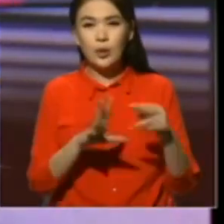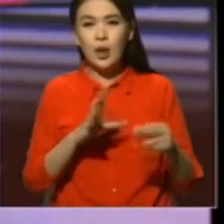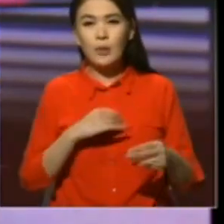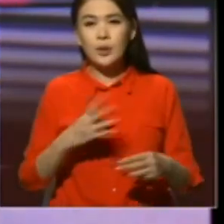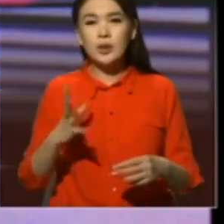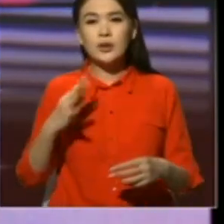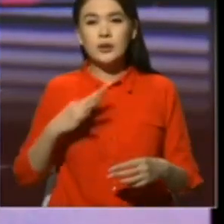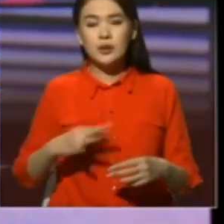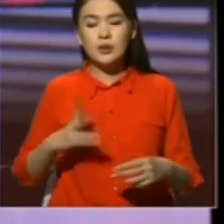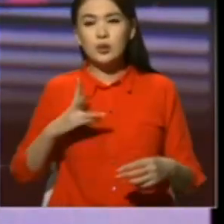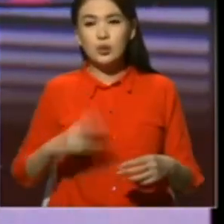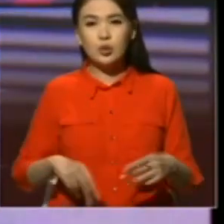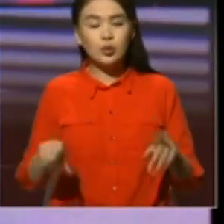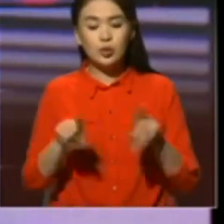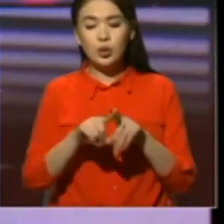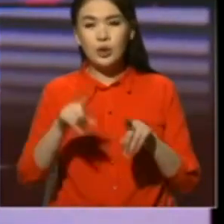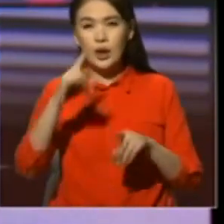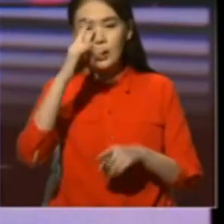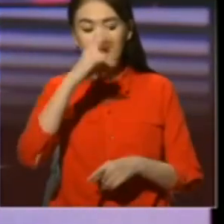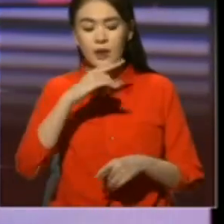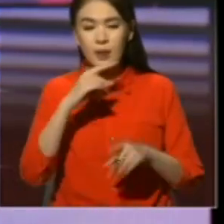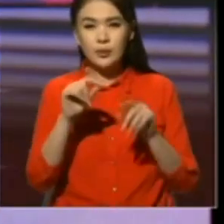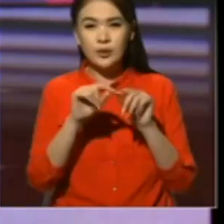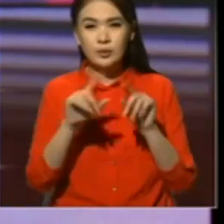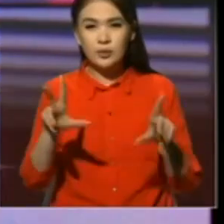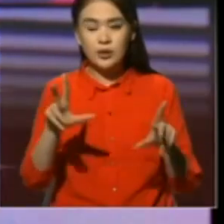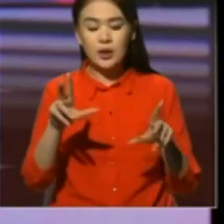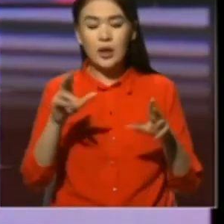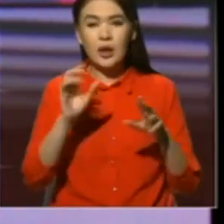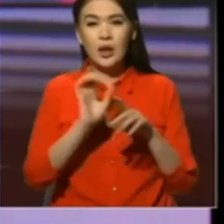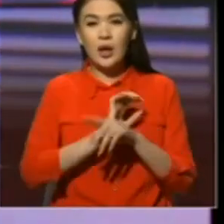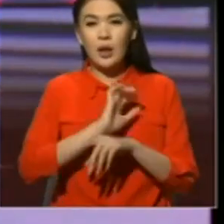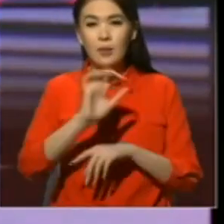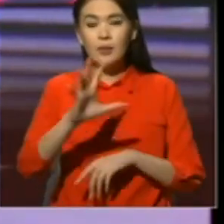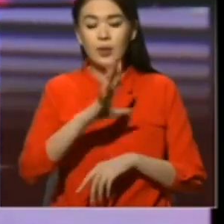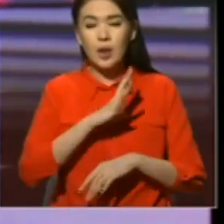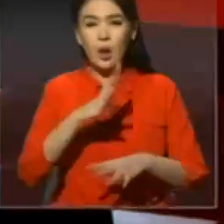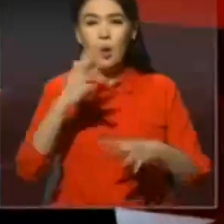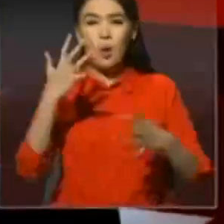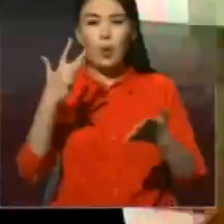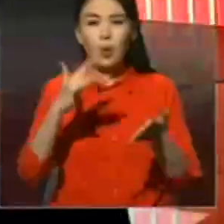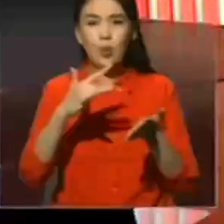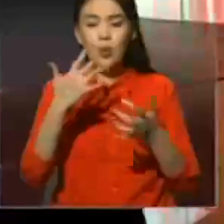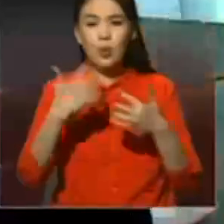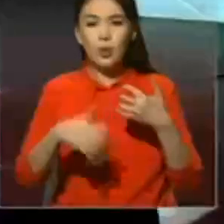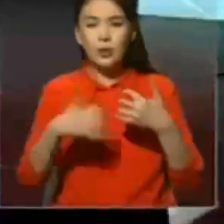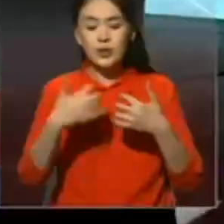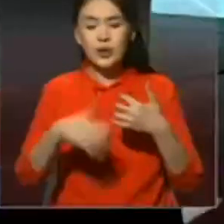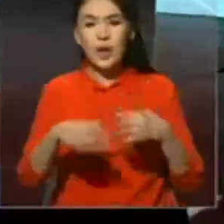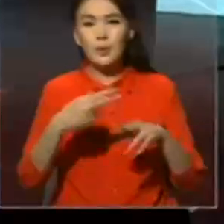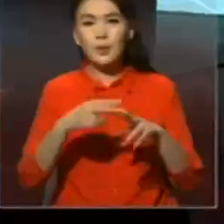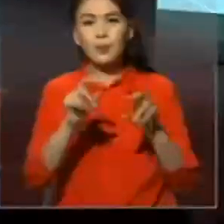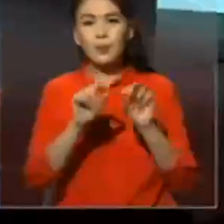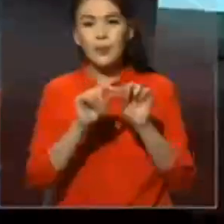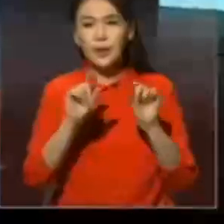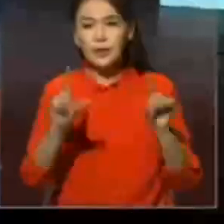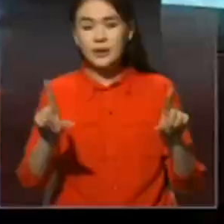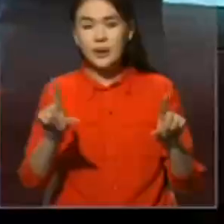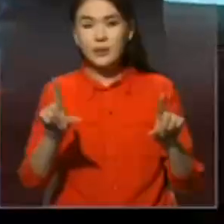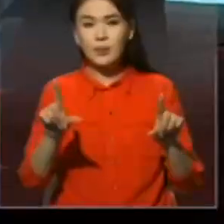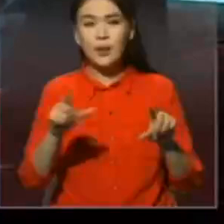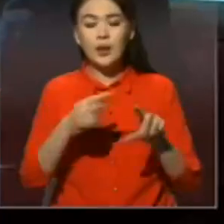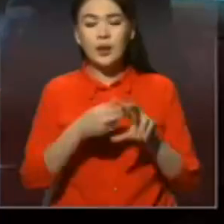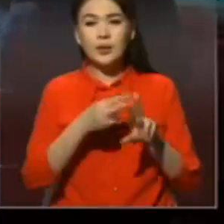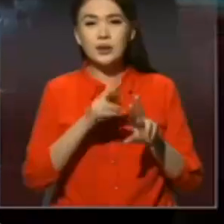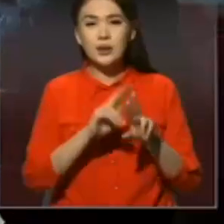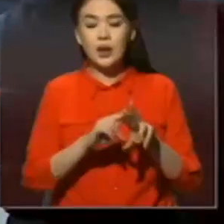қазақ мектебінде оқып жатыр. Бұл мен ойлаймын, орта және де мынау мектеп мәселесі өте және